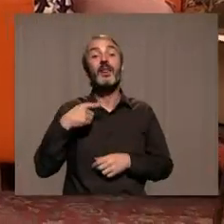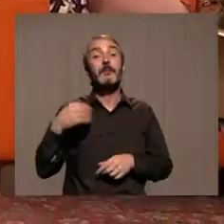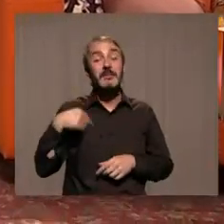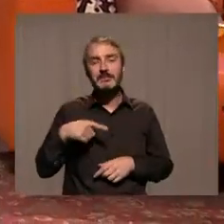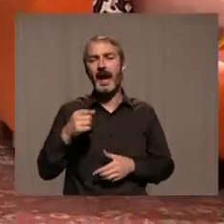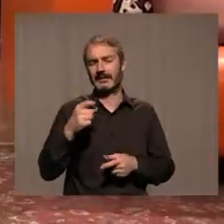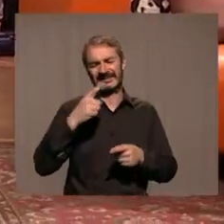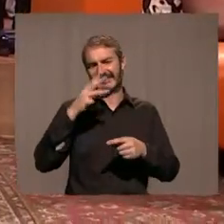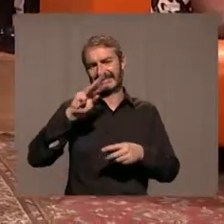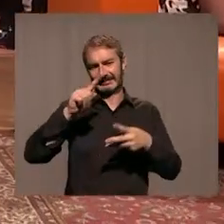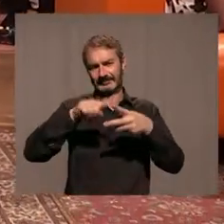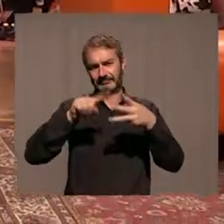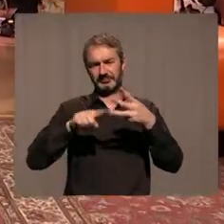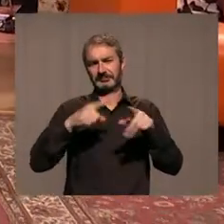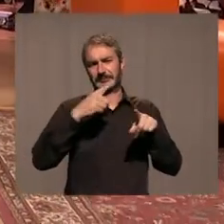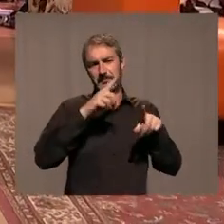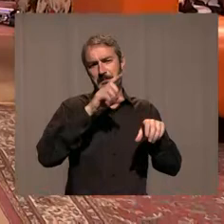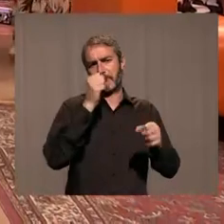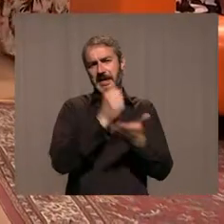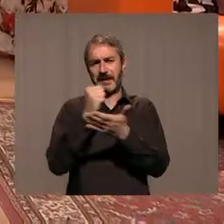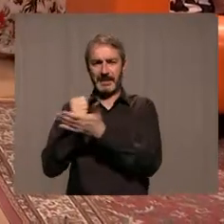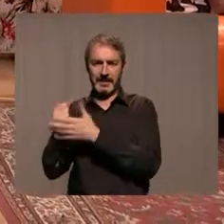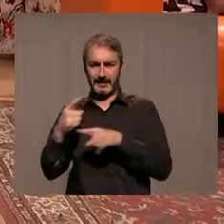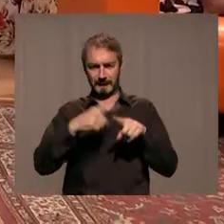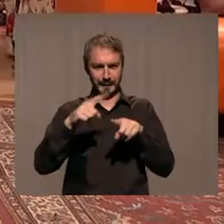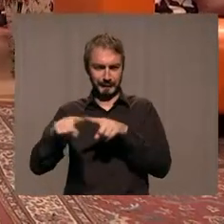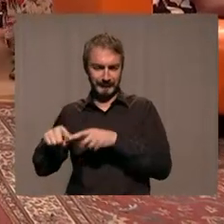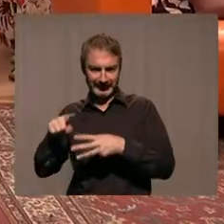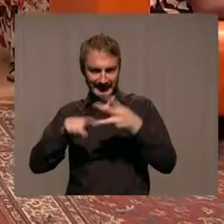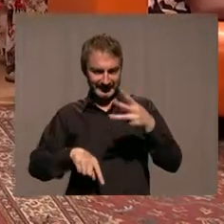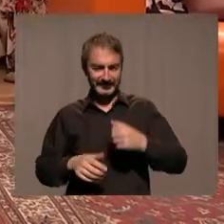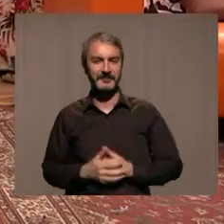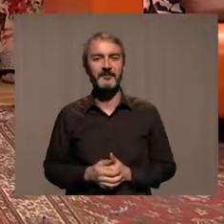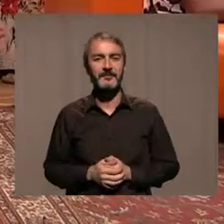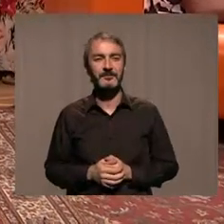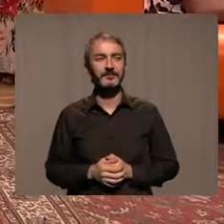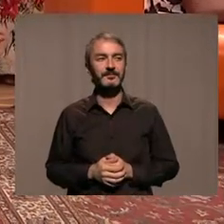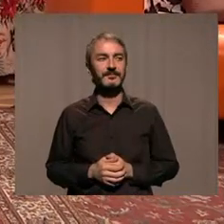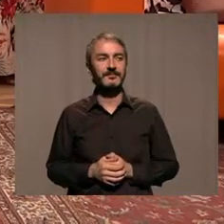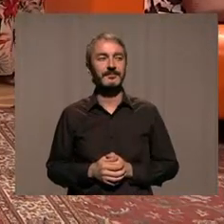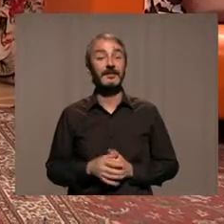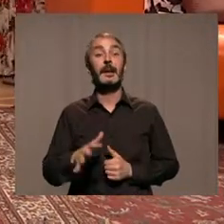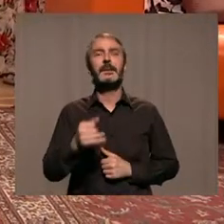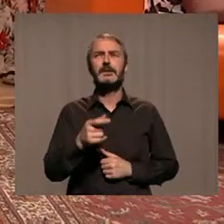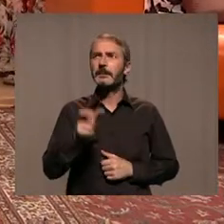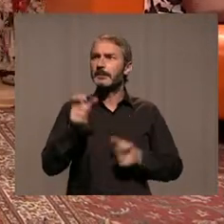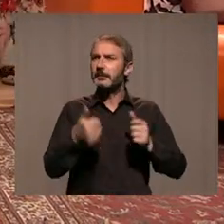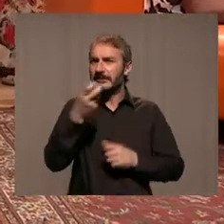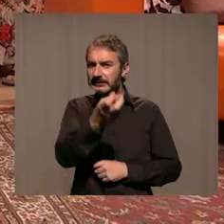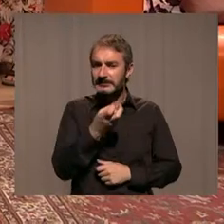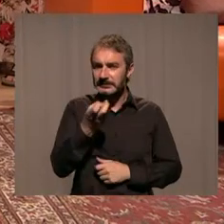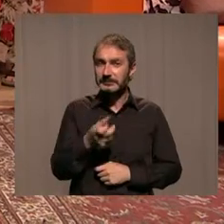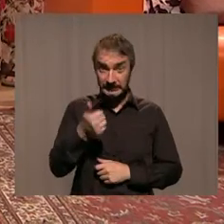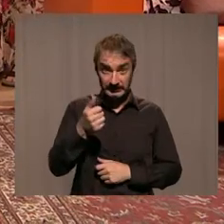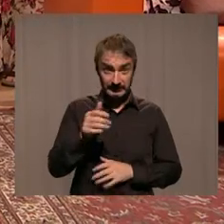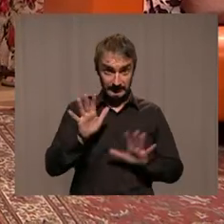fotin. Ah, sí, va, sí, sí. Podeu, doncs podeu cruspir-vos-les. Ah, efectivament, així m'agrada. Feu. Hauria de venir més gent i ja